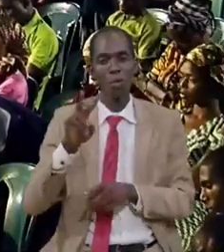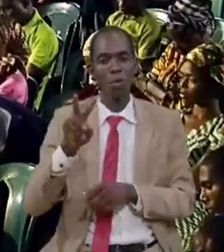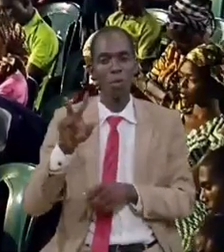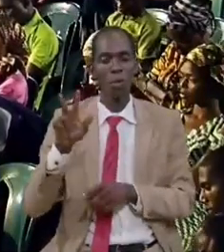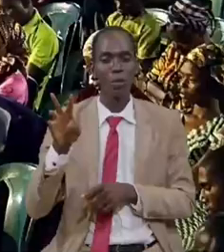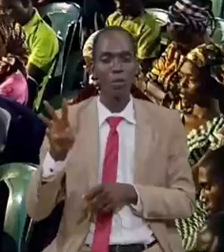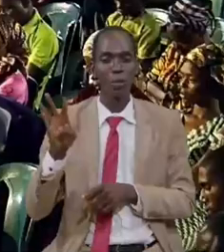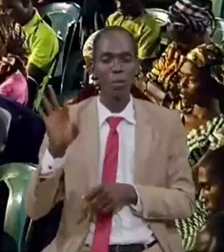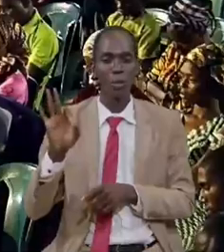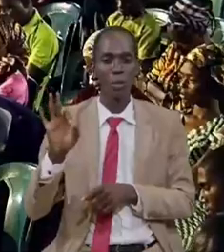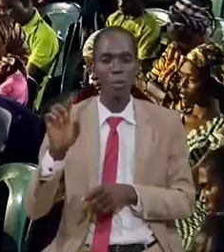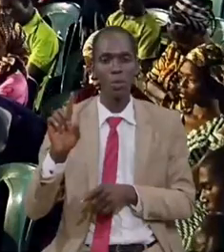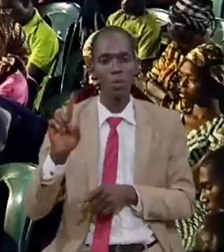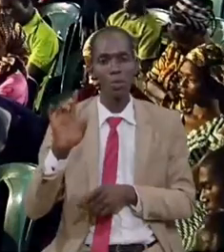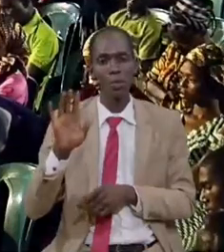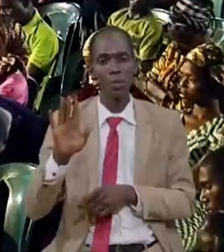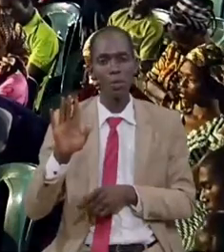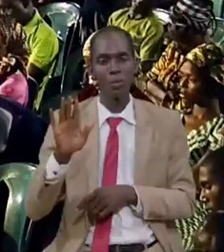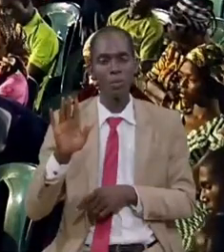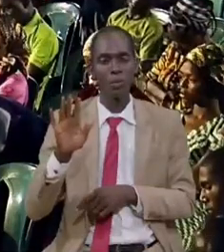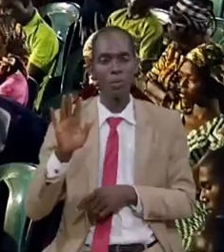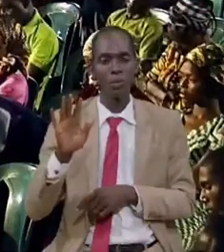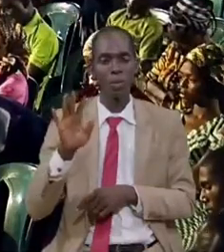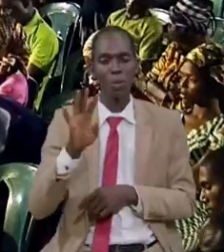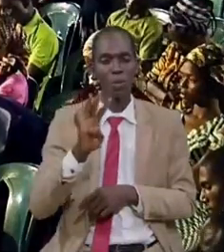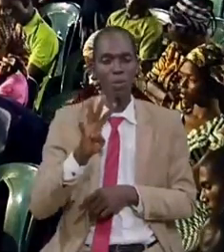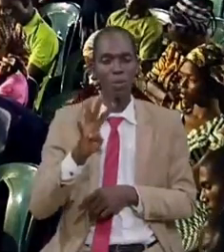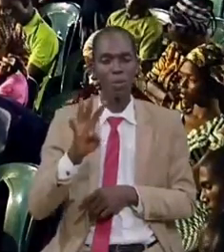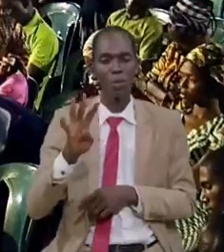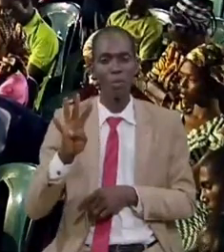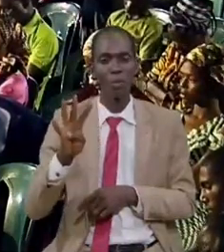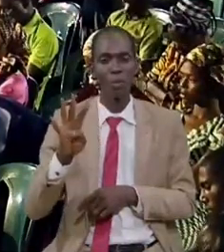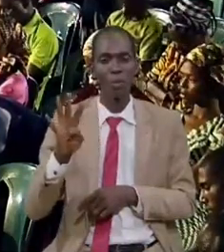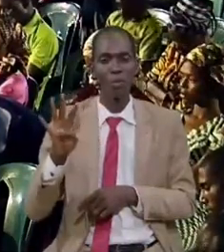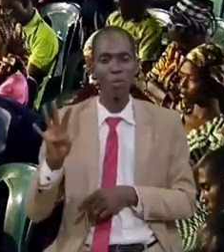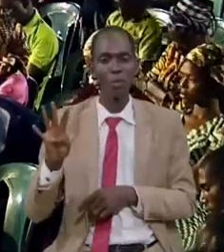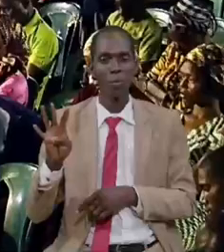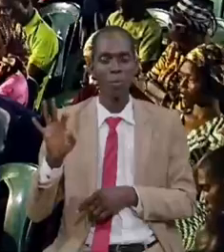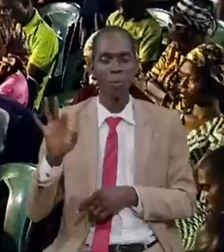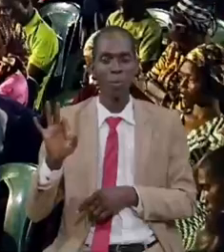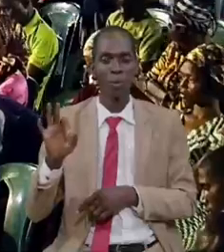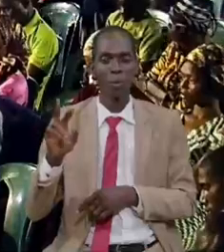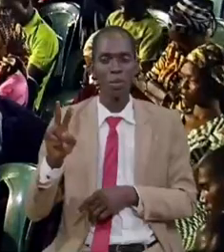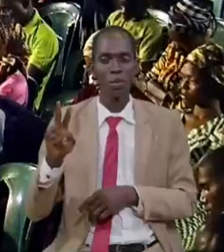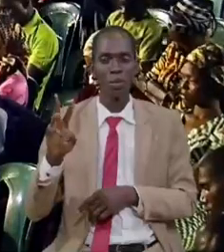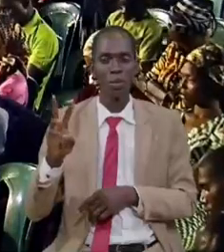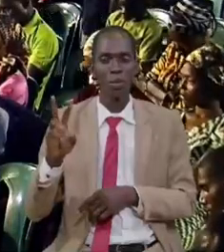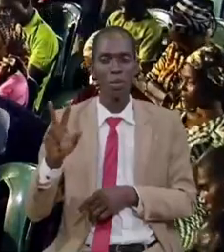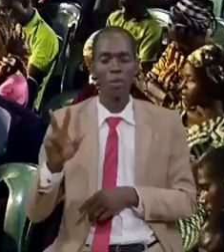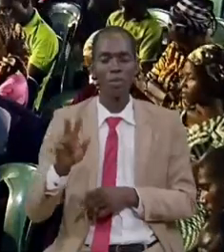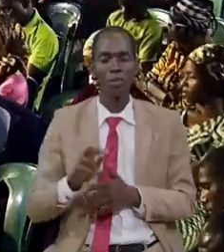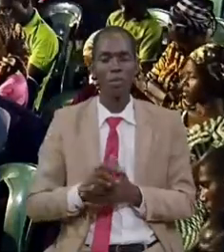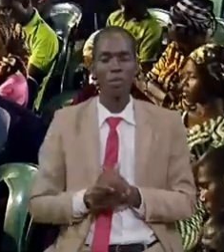91 54 80 54 44 92 63